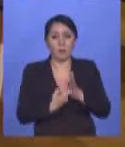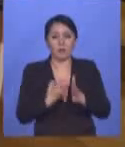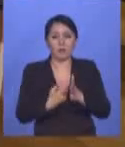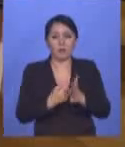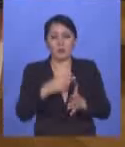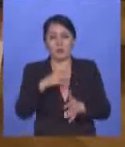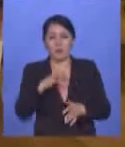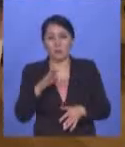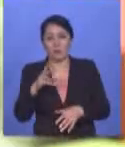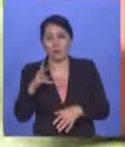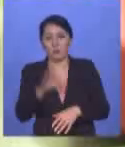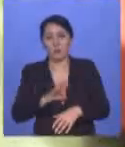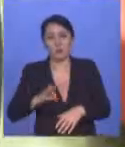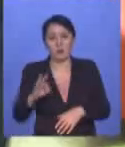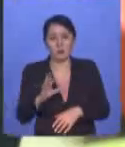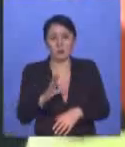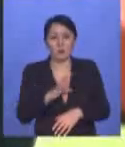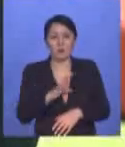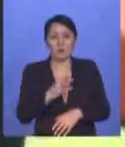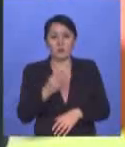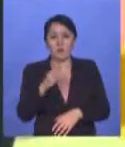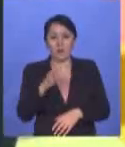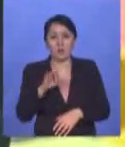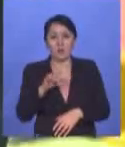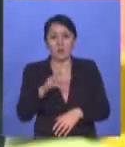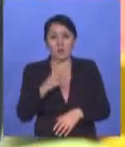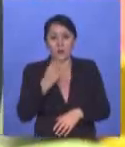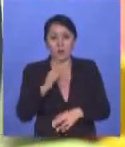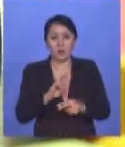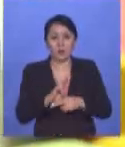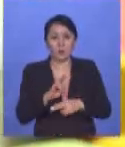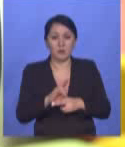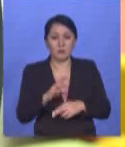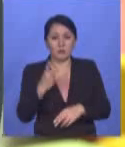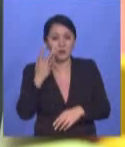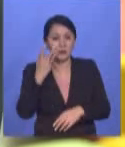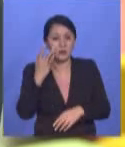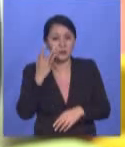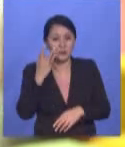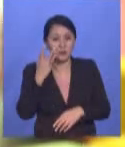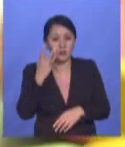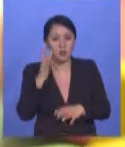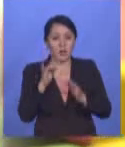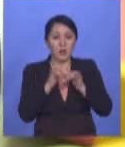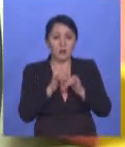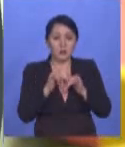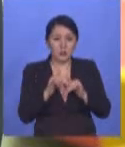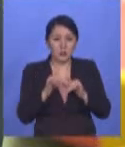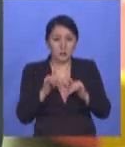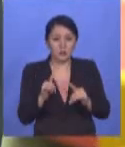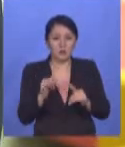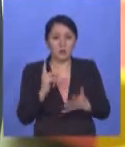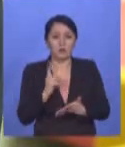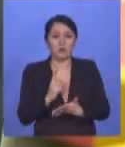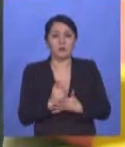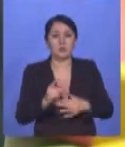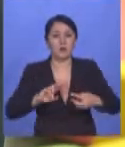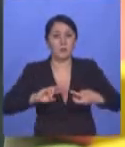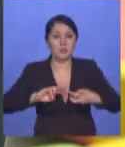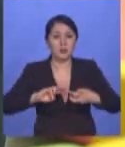Ақмола облыстарында өткен. Тіл оқыту деген бұл үнемі жетілдіріп отыруды қажет ететін